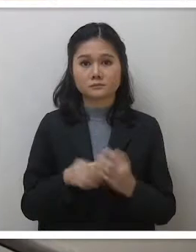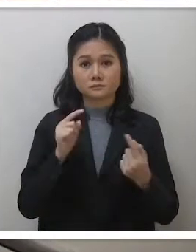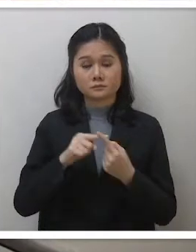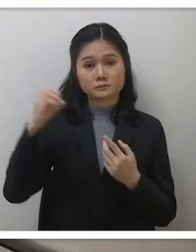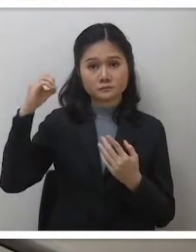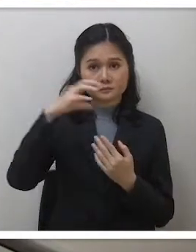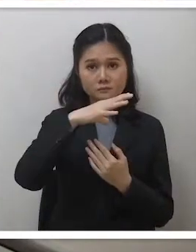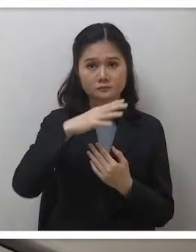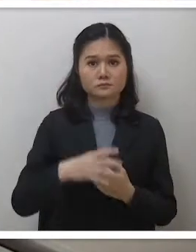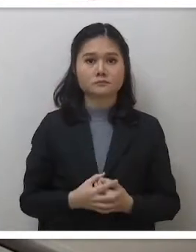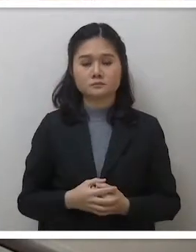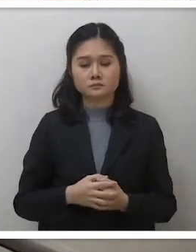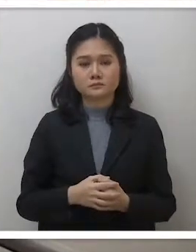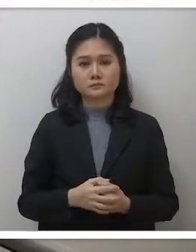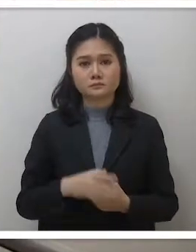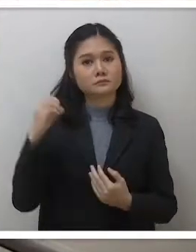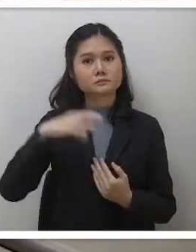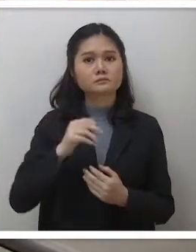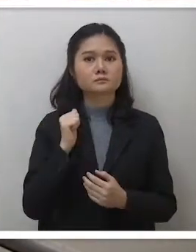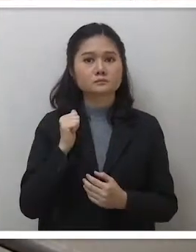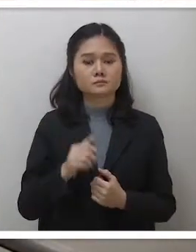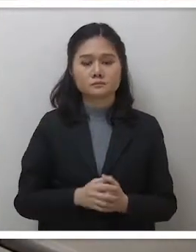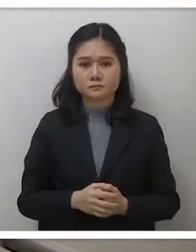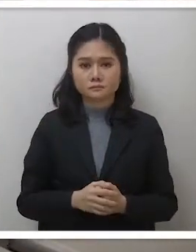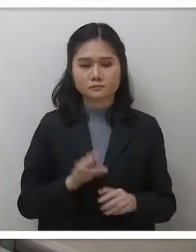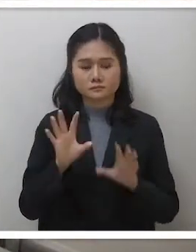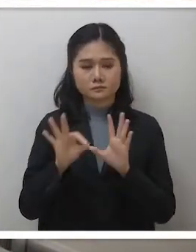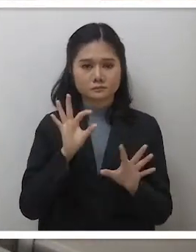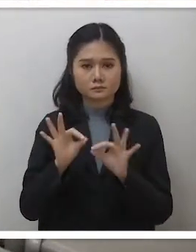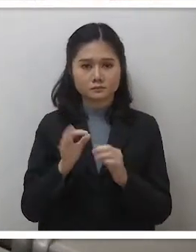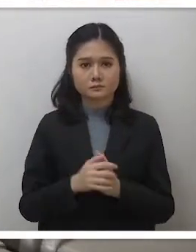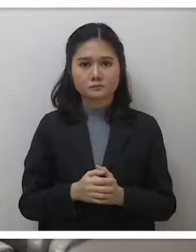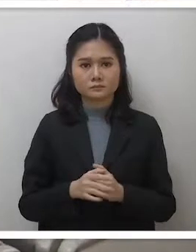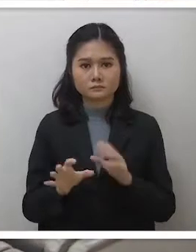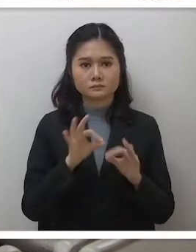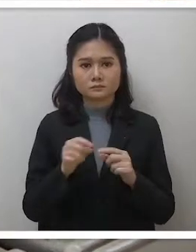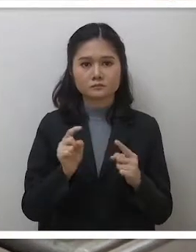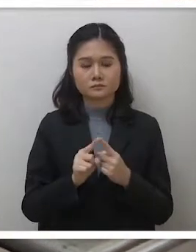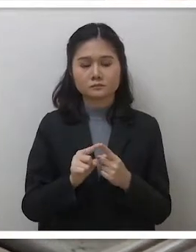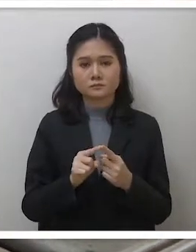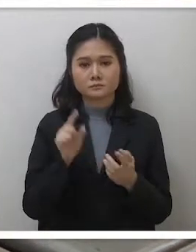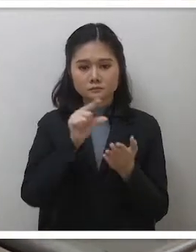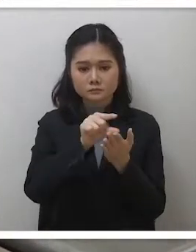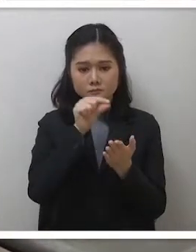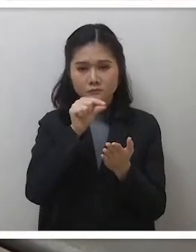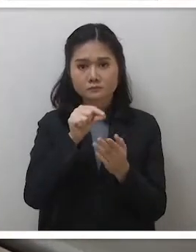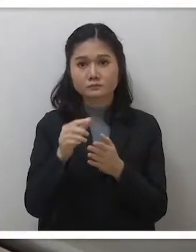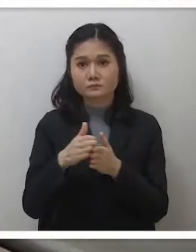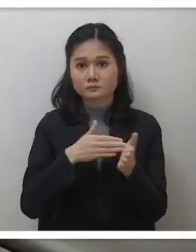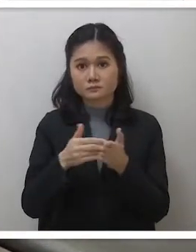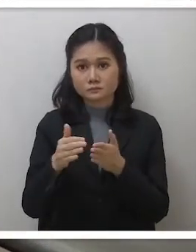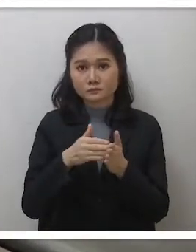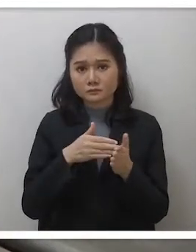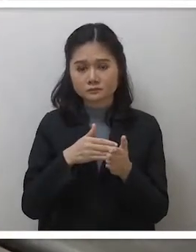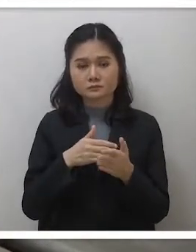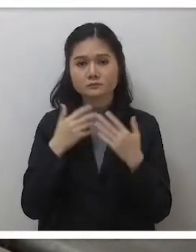แสงนี่นะครับก็เหมือนเดิมครับเราก็ไปเลือกเอากระป๋องสีดูดสี